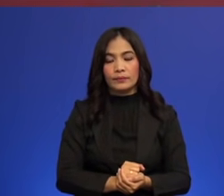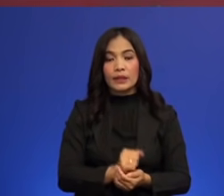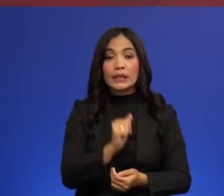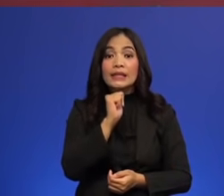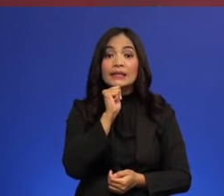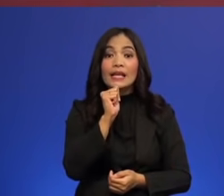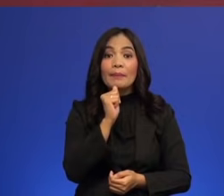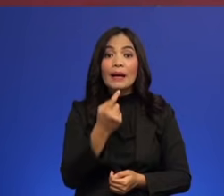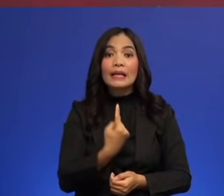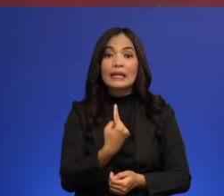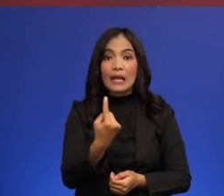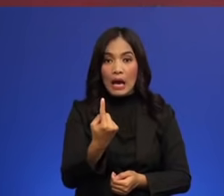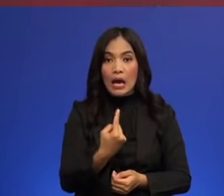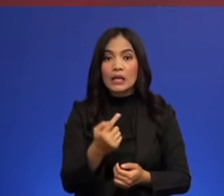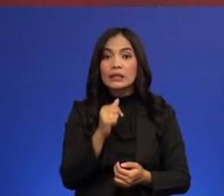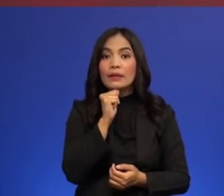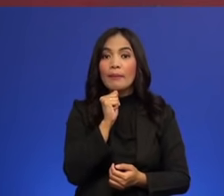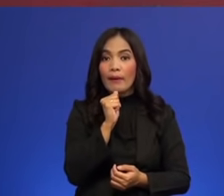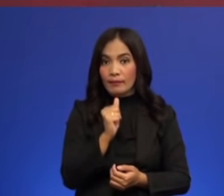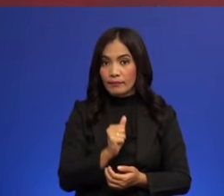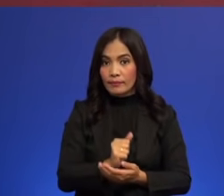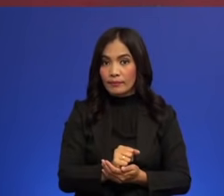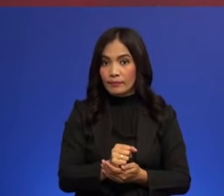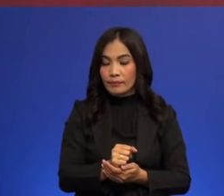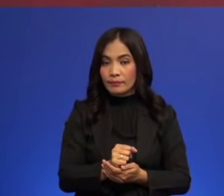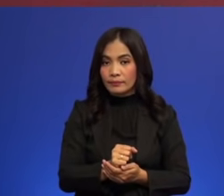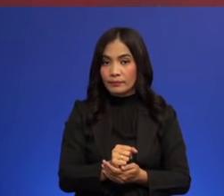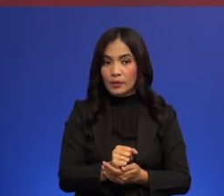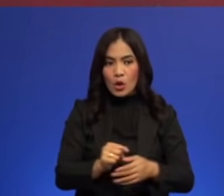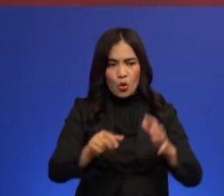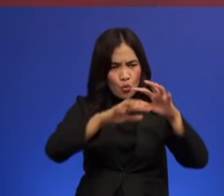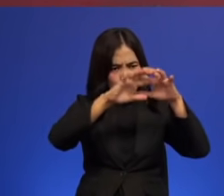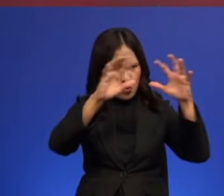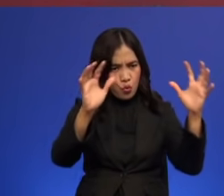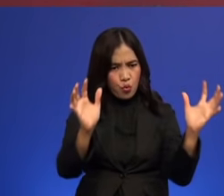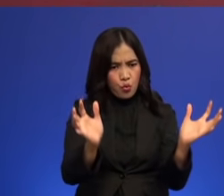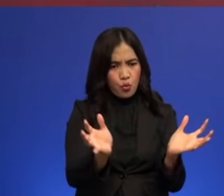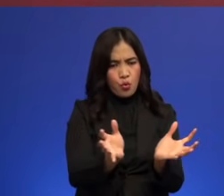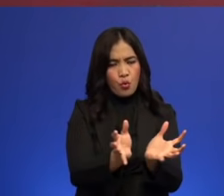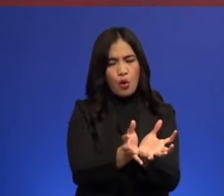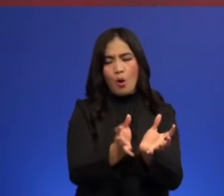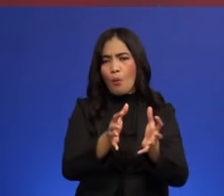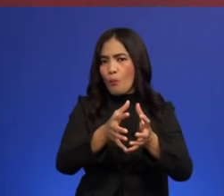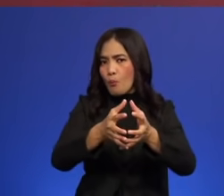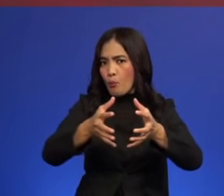Siapa kita ini, saudara? Jagat raya ini luas sekali.